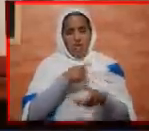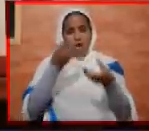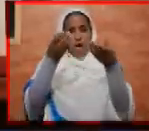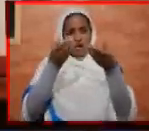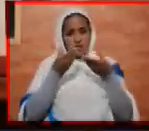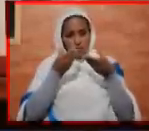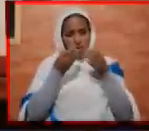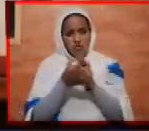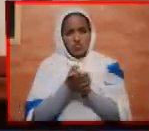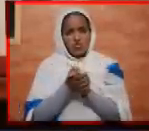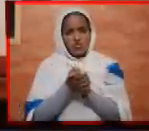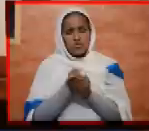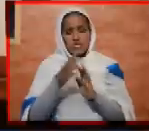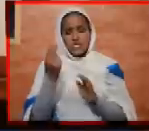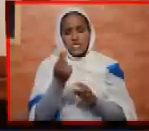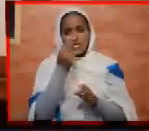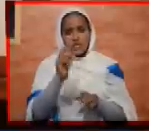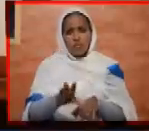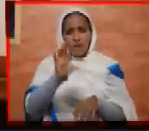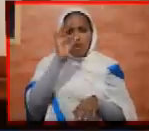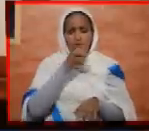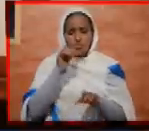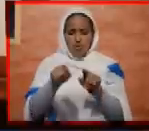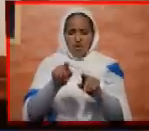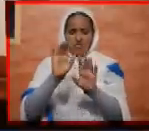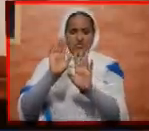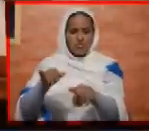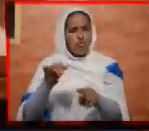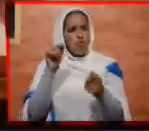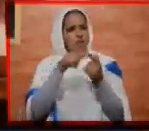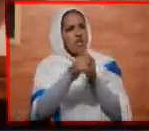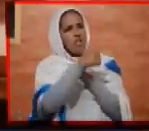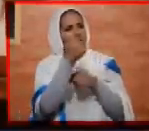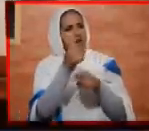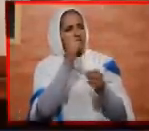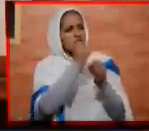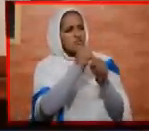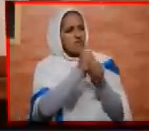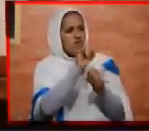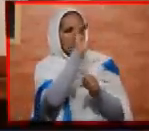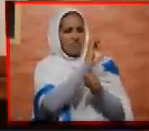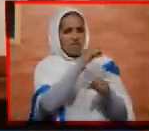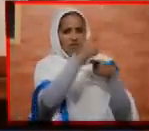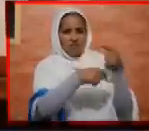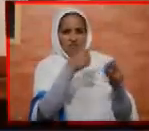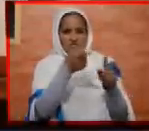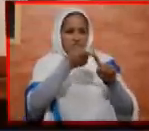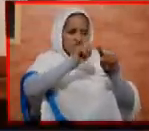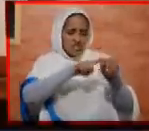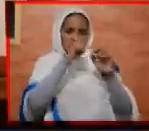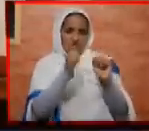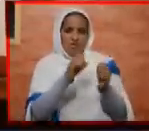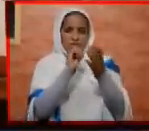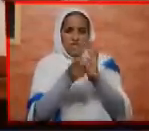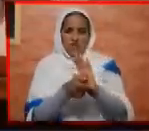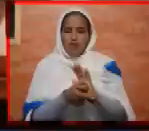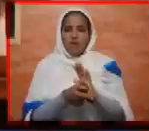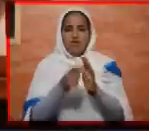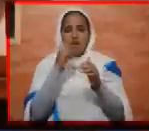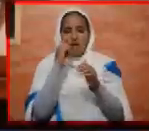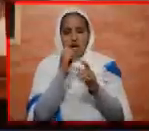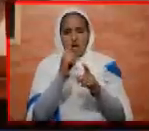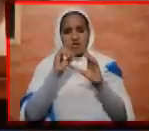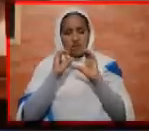መጨረሻው የድጓ መምህር ነበር። ያ የድጓ መምህር ድጓ አስመስክሮ ከተመለሰ በኋላ